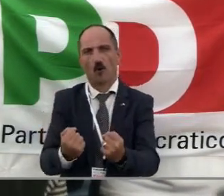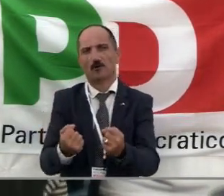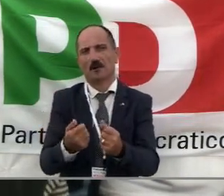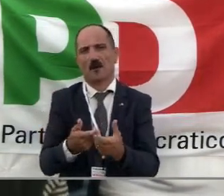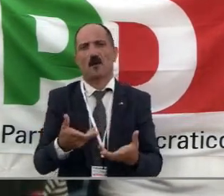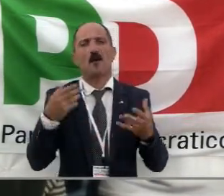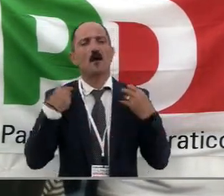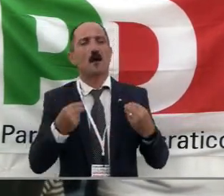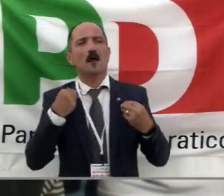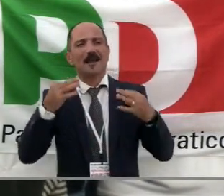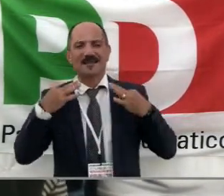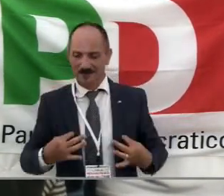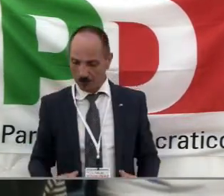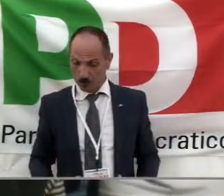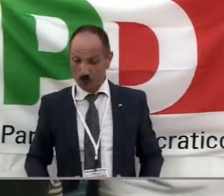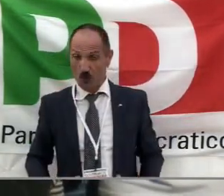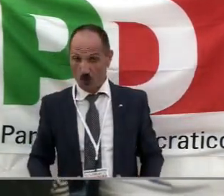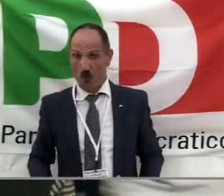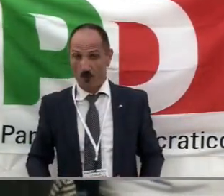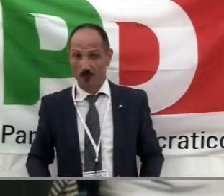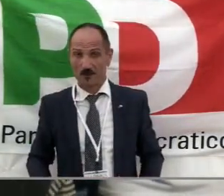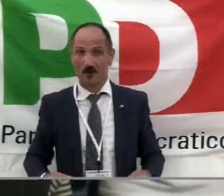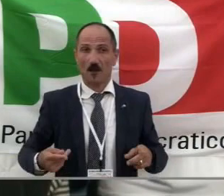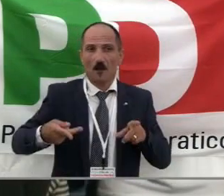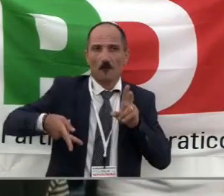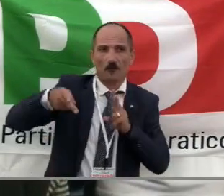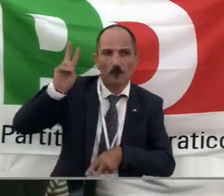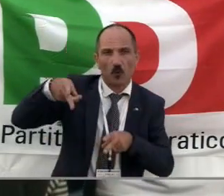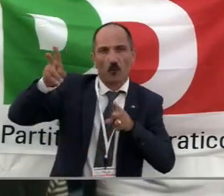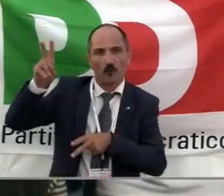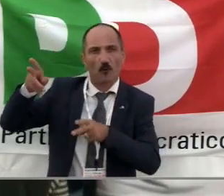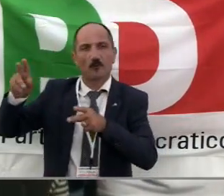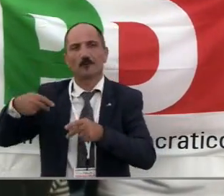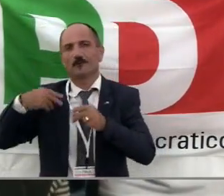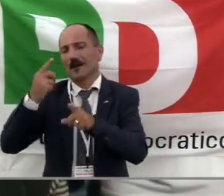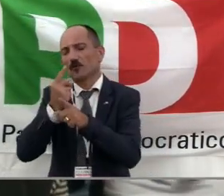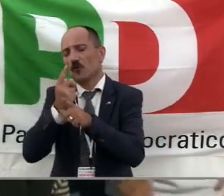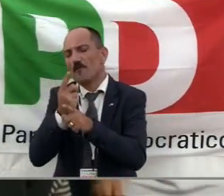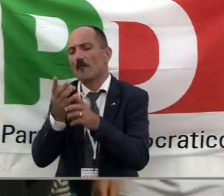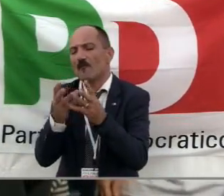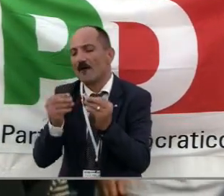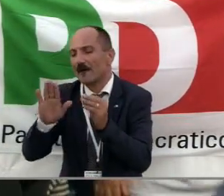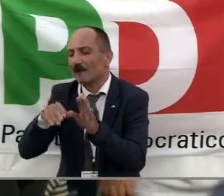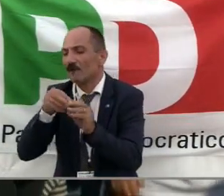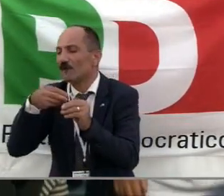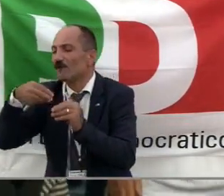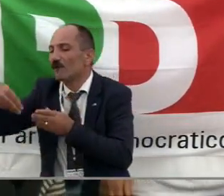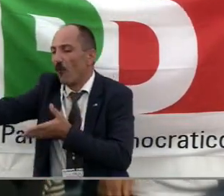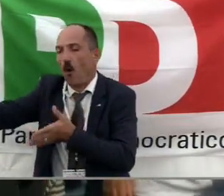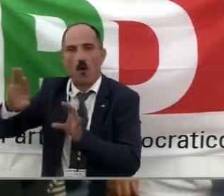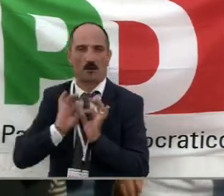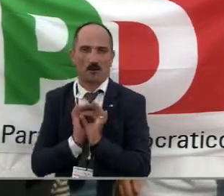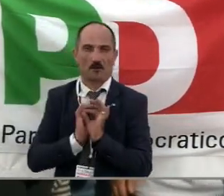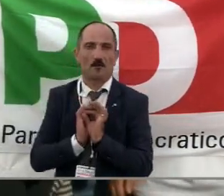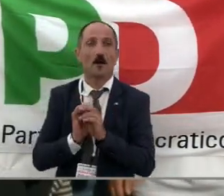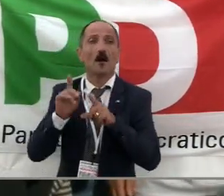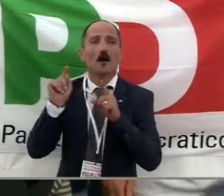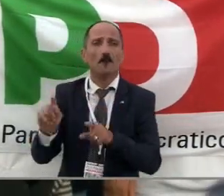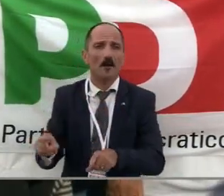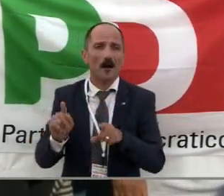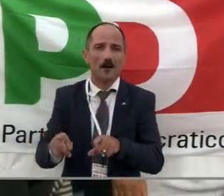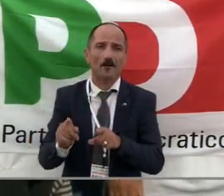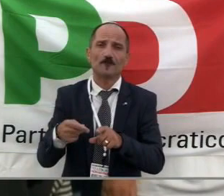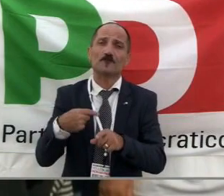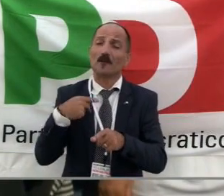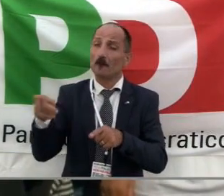dentro le istituzioni e ciò che dobbiamo assolutamente fare fuori. Ma il prezzo della loro